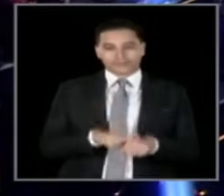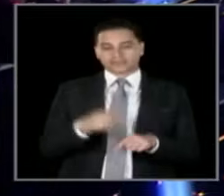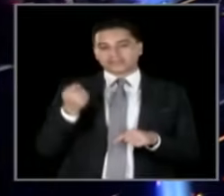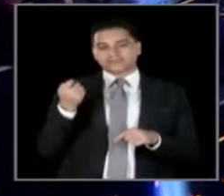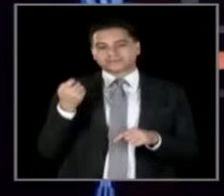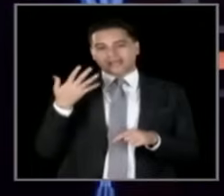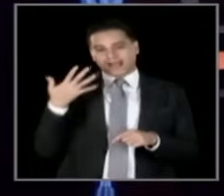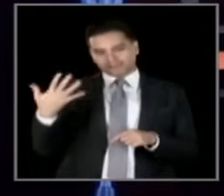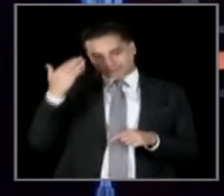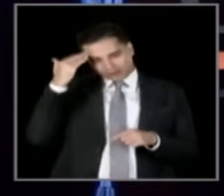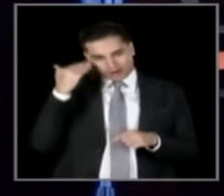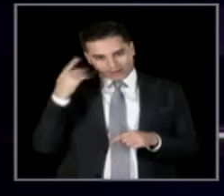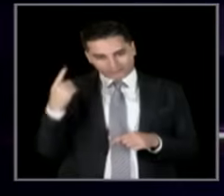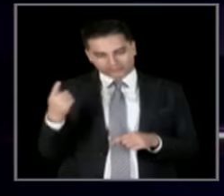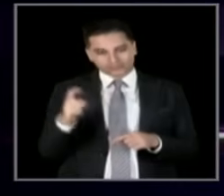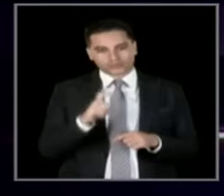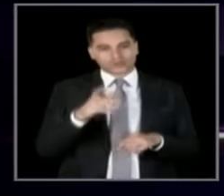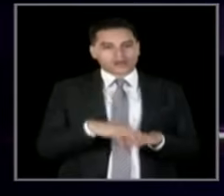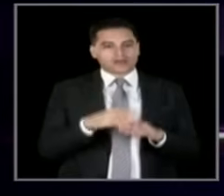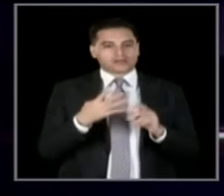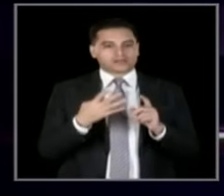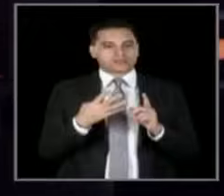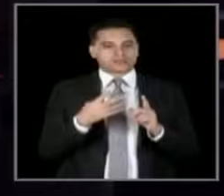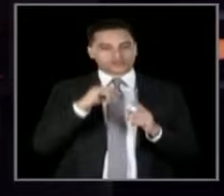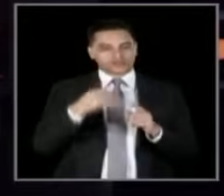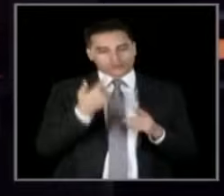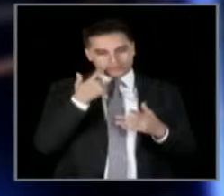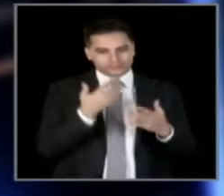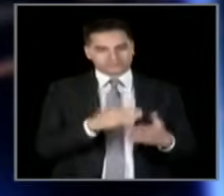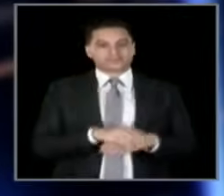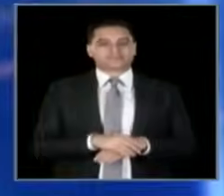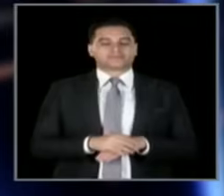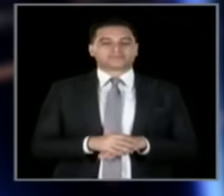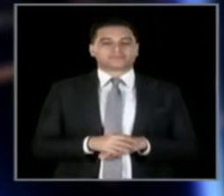5 راهبات الأرمن الرفعي حان معاد الجوكر